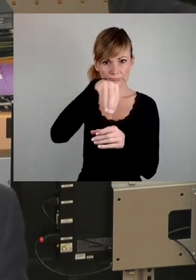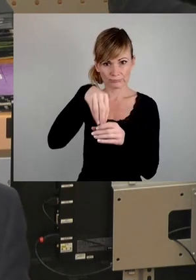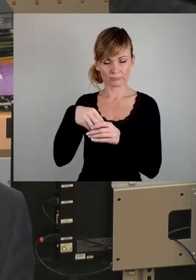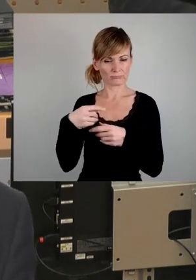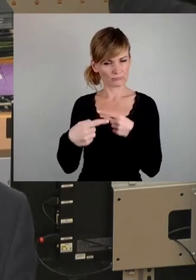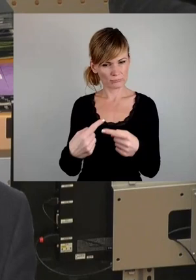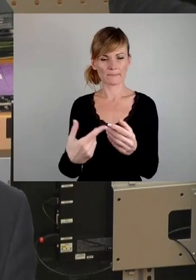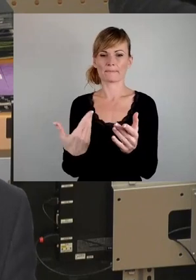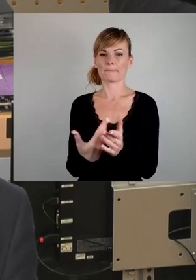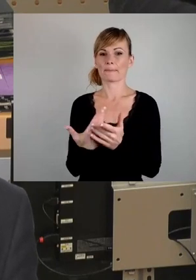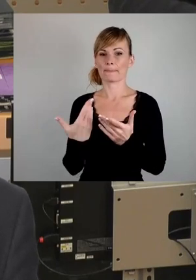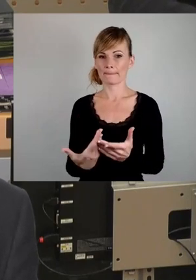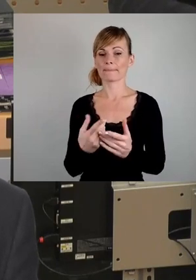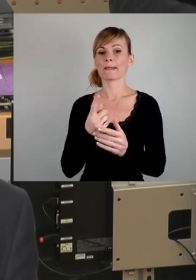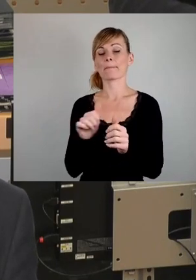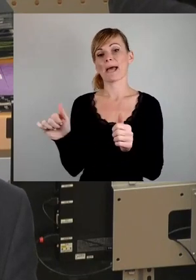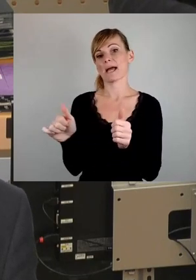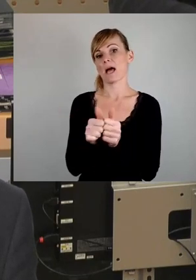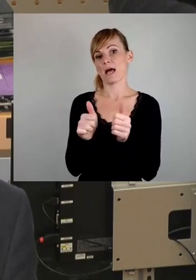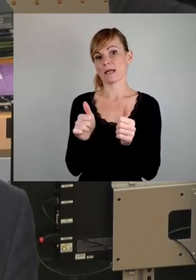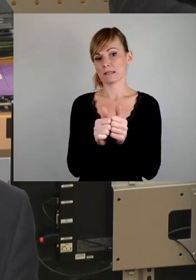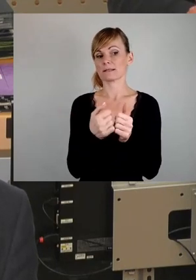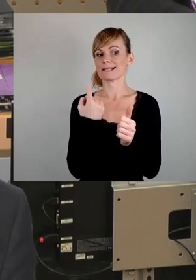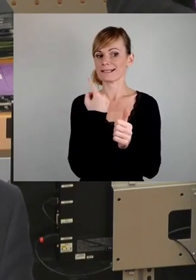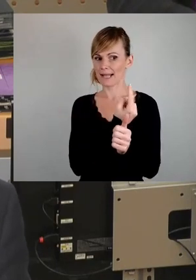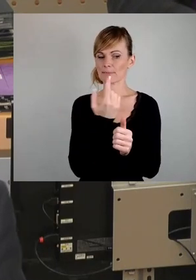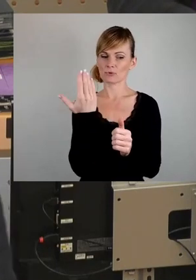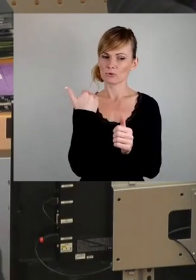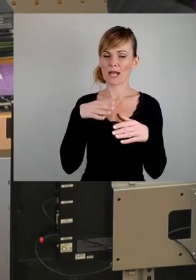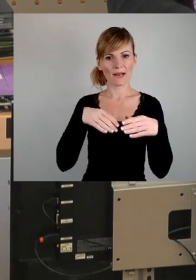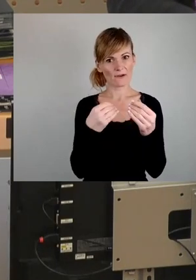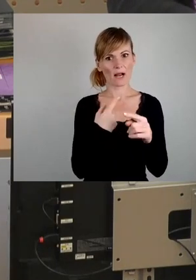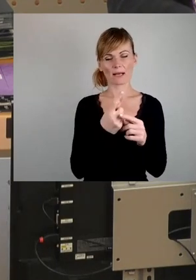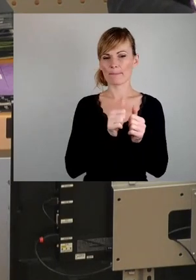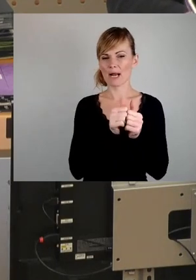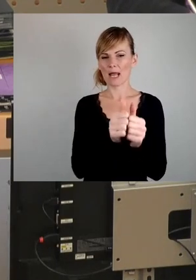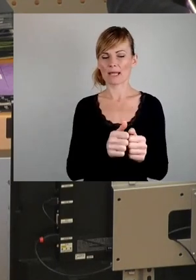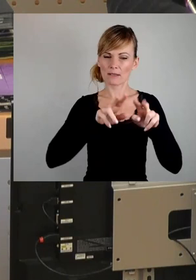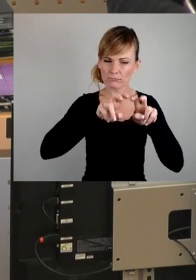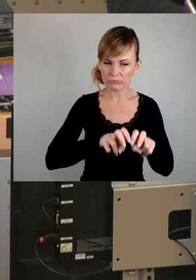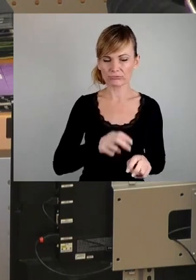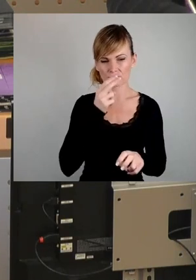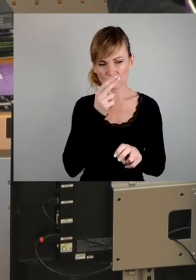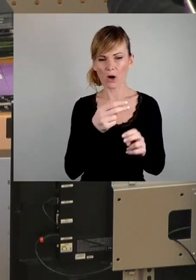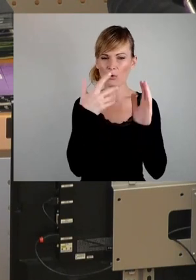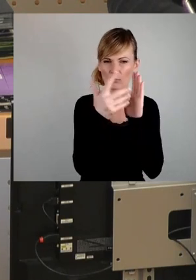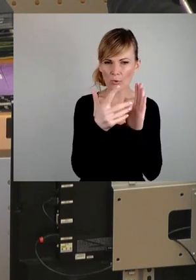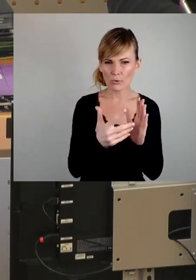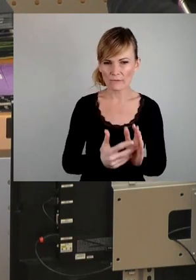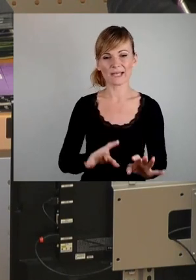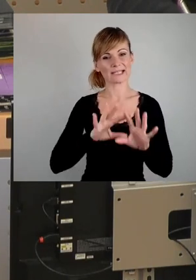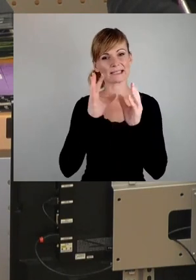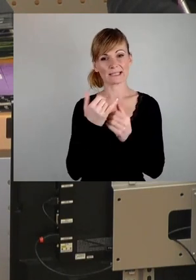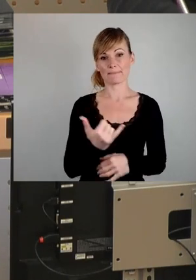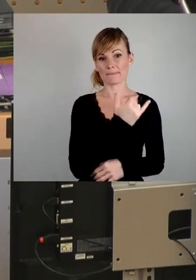der Machbarkeitsstudie von Anfang an begleitet und in insgesamt 6 Sitzungen in diesem Jahr